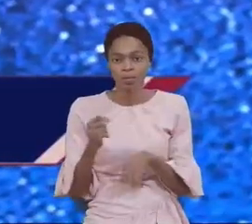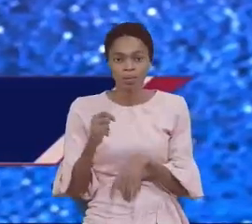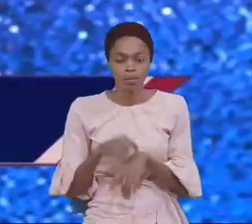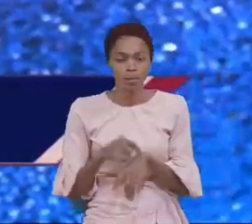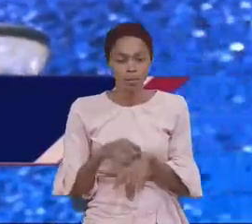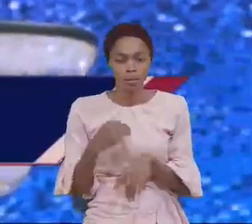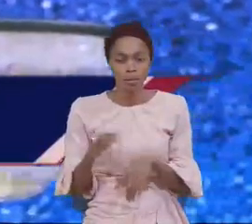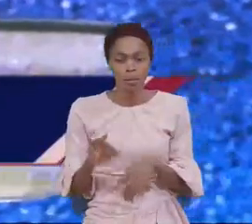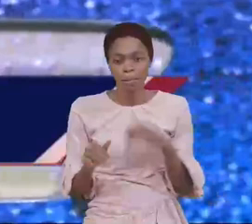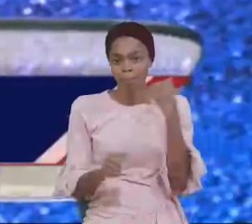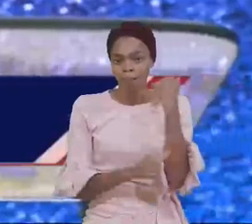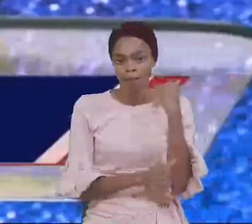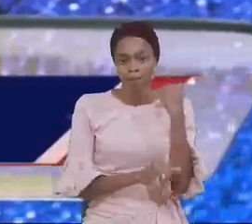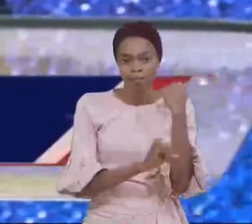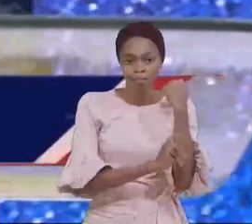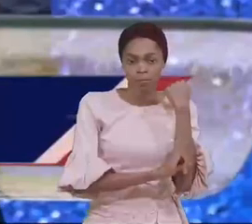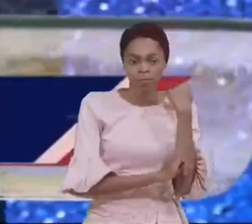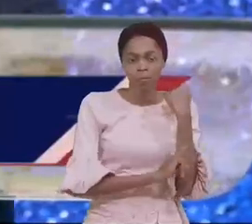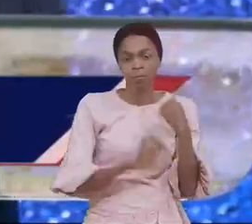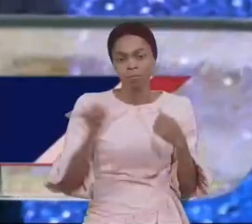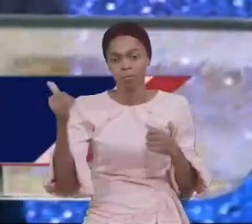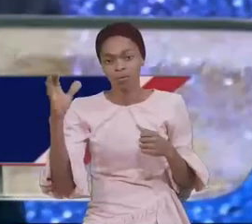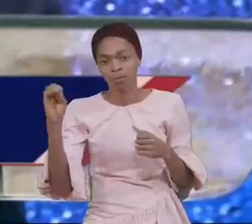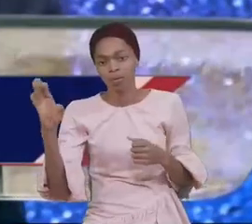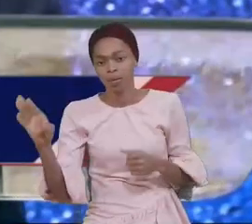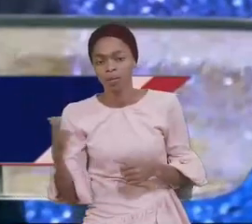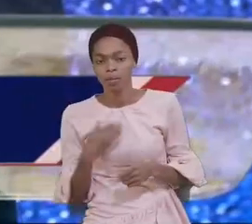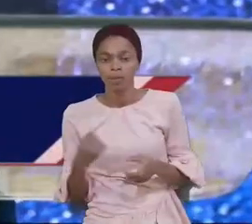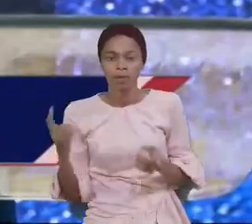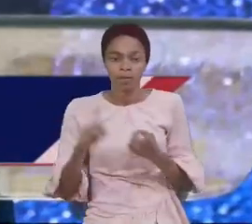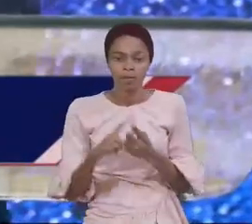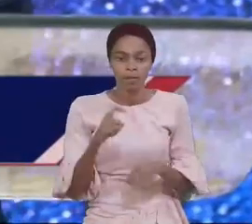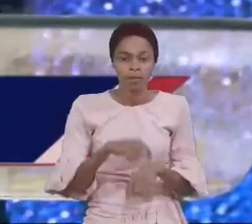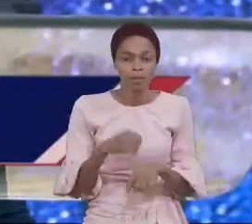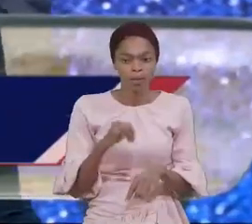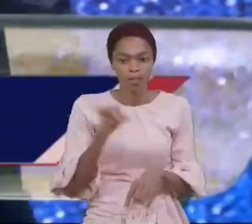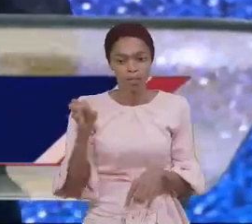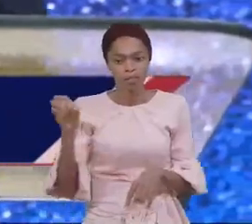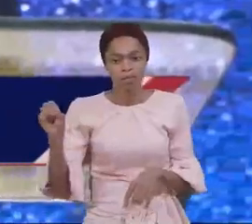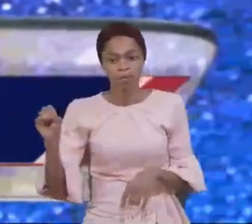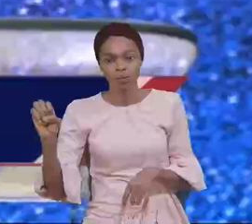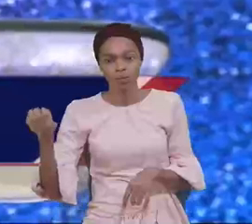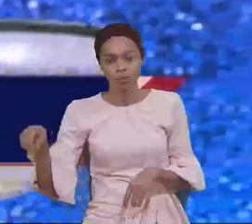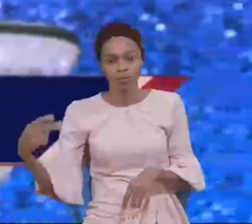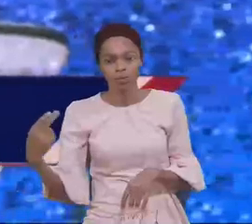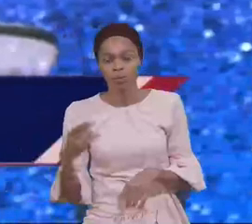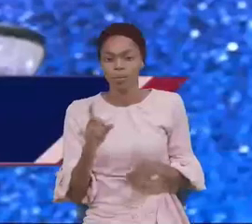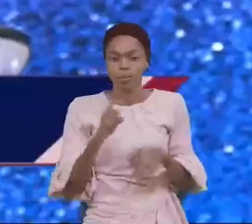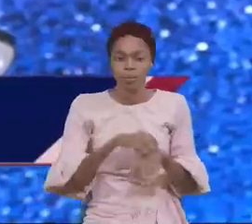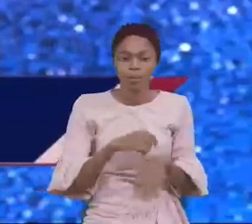commencé depuis le temps d'Abraham, Isaac et de Jacob et jusqu'au temps de Joseph pour arriver au temps de